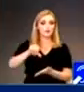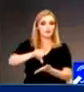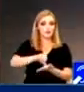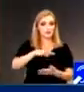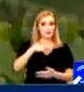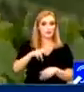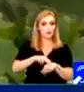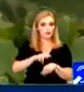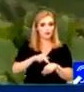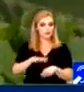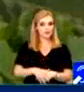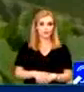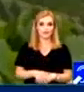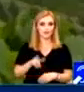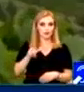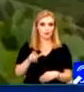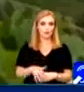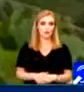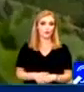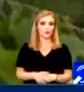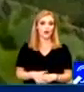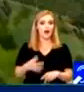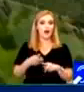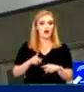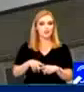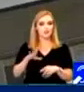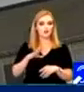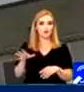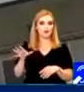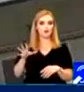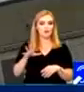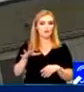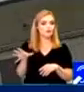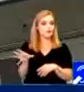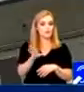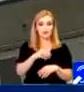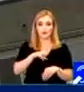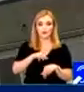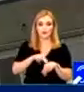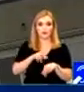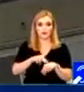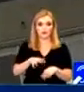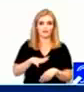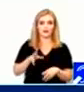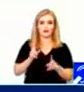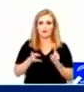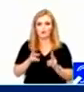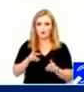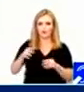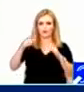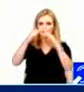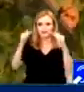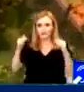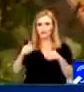de polițiști și membri ai unităților de elită. Aceștia au fost amplasați peste tot, pe aeroportul Graz, în vie, în bucătărie, pe terase